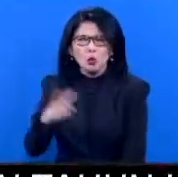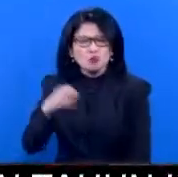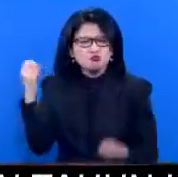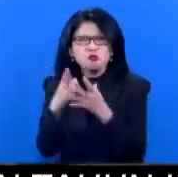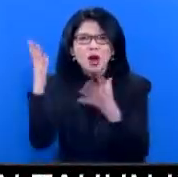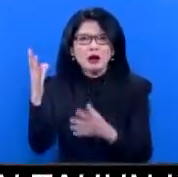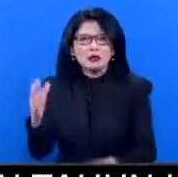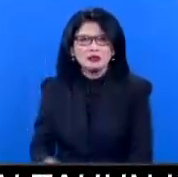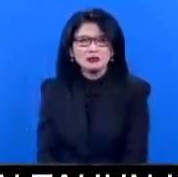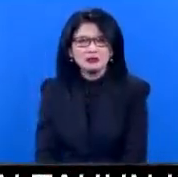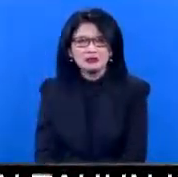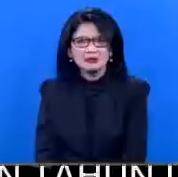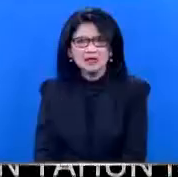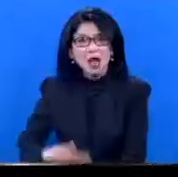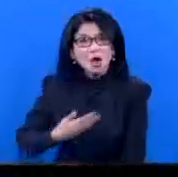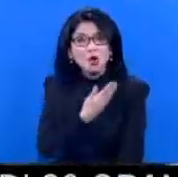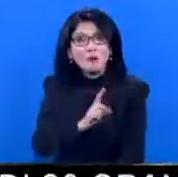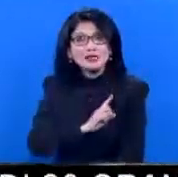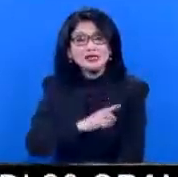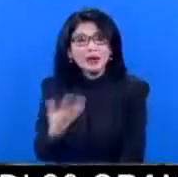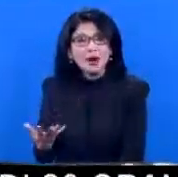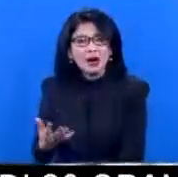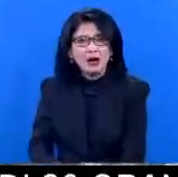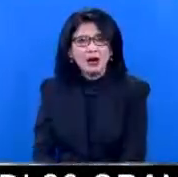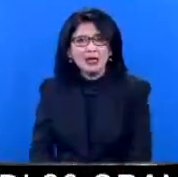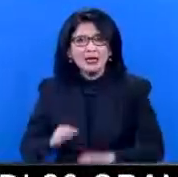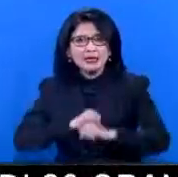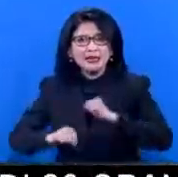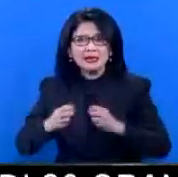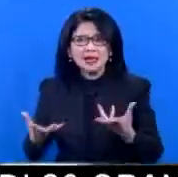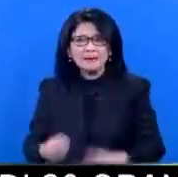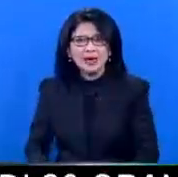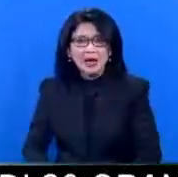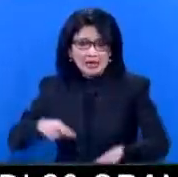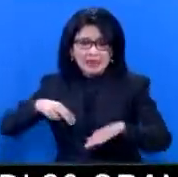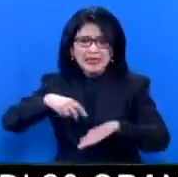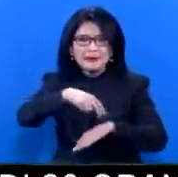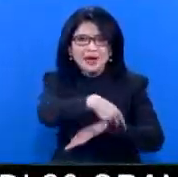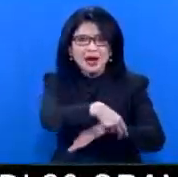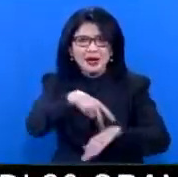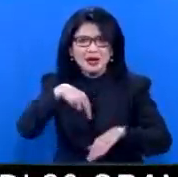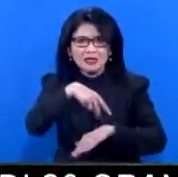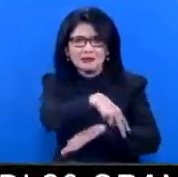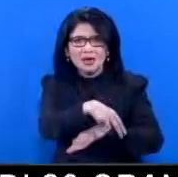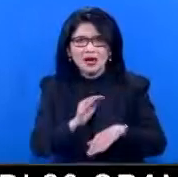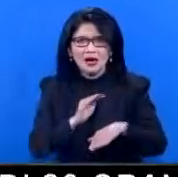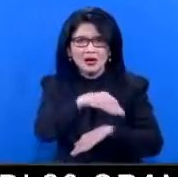gitu. Kalau korban sendiri itu lagi ngapain sih? Mau nyebrang dari arah sini ke sana itu. Lagi